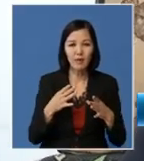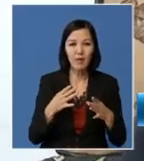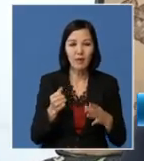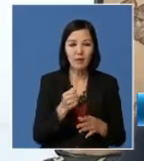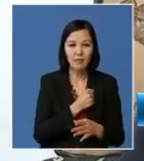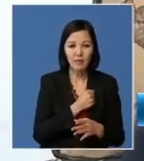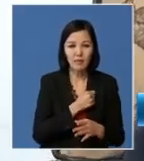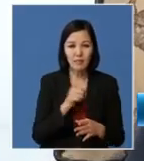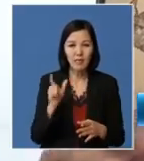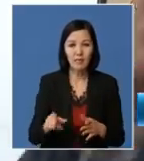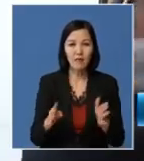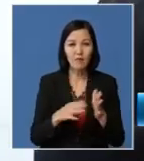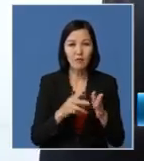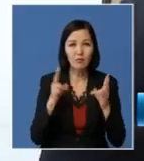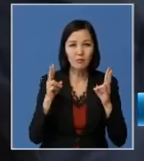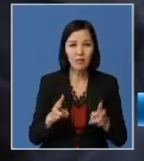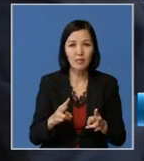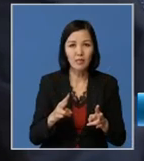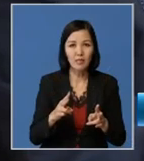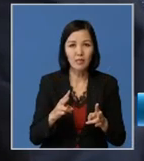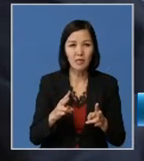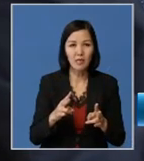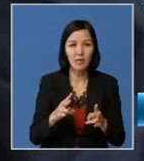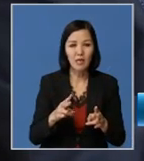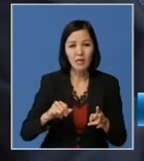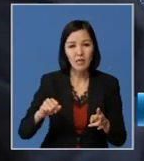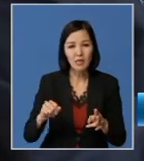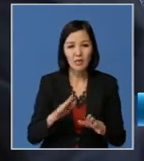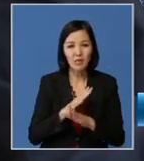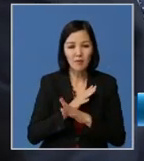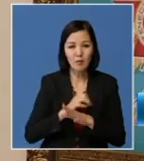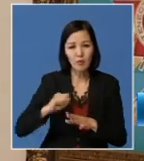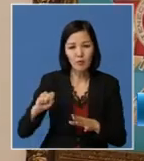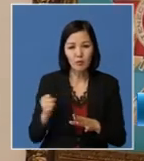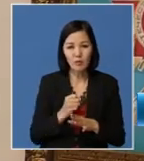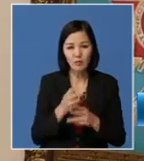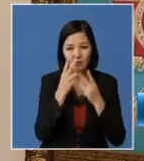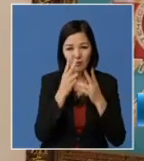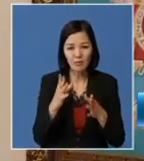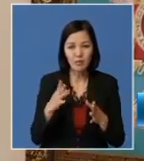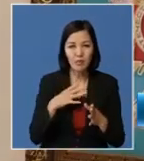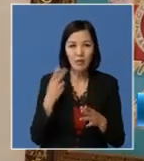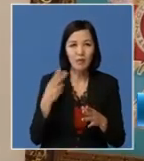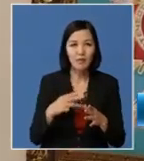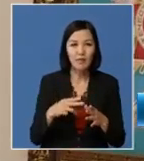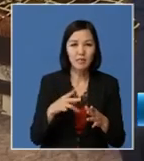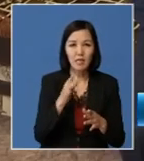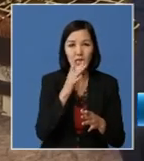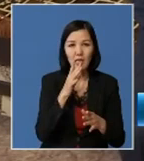десантника. 8 ранений, контузию и гибель близких друзей пережил майор в годы войны. 20-летним он ушел на фронт